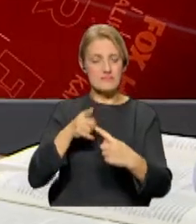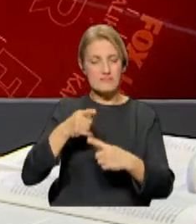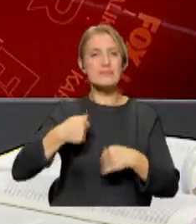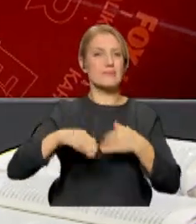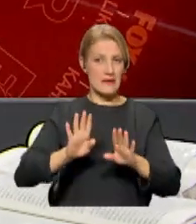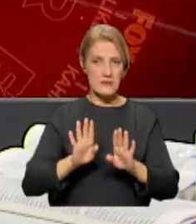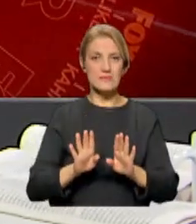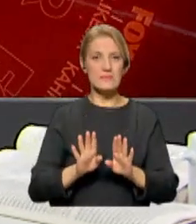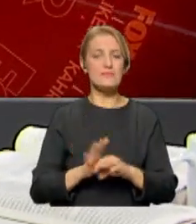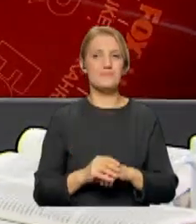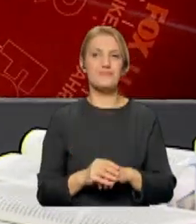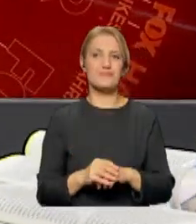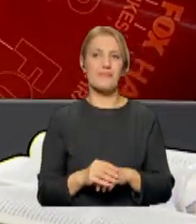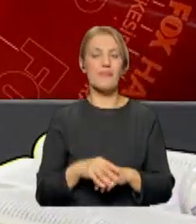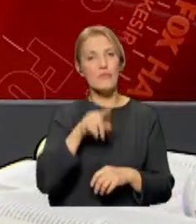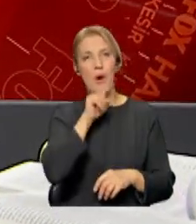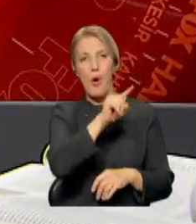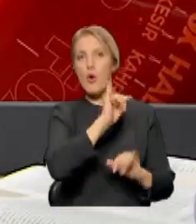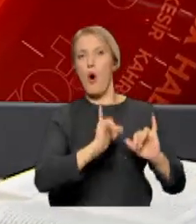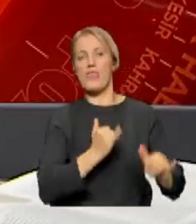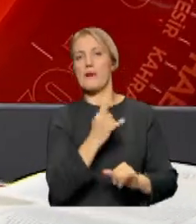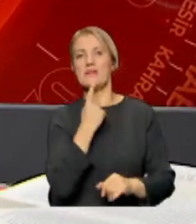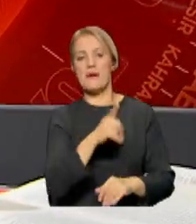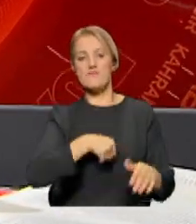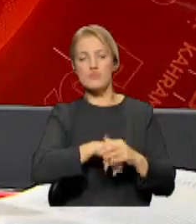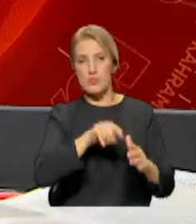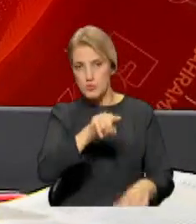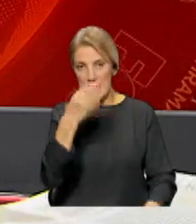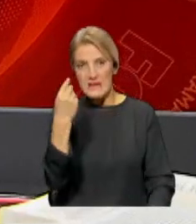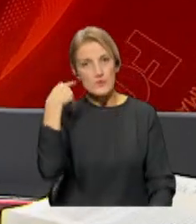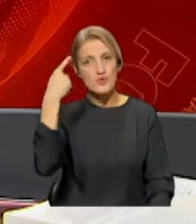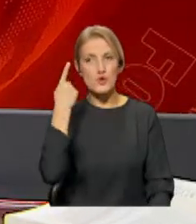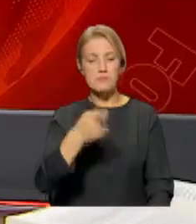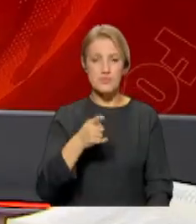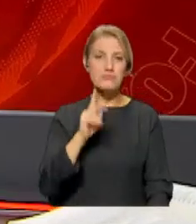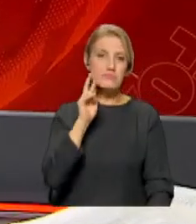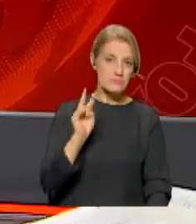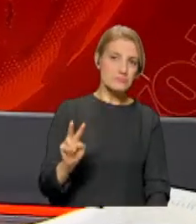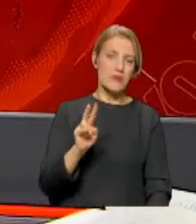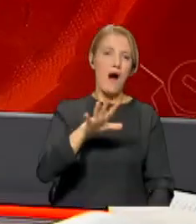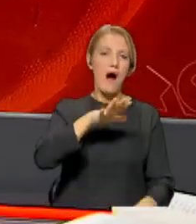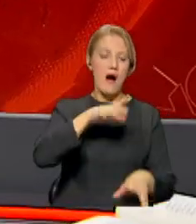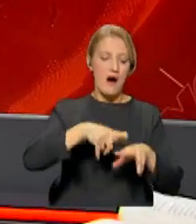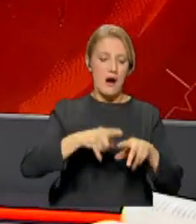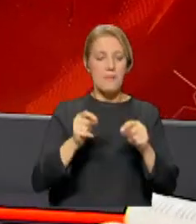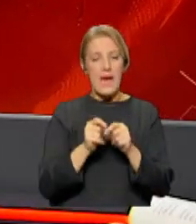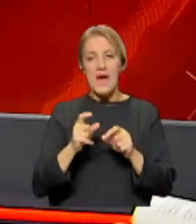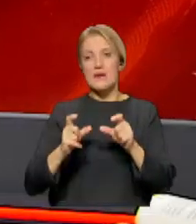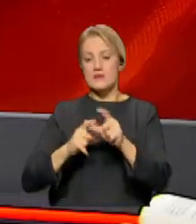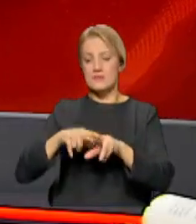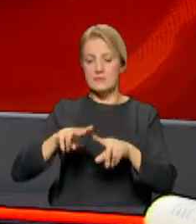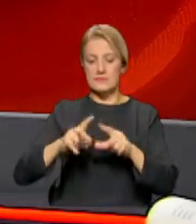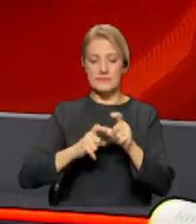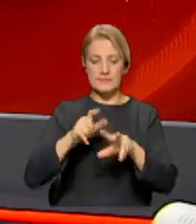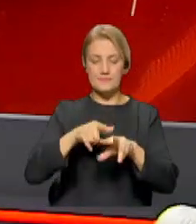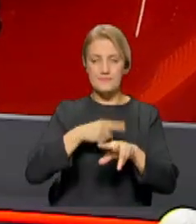takımlarla değil de orada oynamak demek futbolu bunu iyi düşünün Bir de bu açıdan düşünün ya Avrupa Birliği Şangay filan diye düşünmeyin